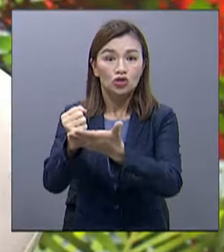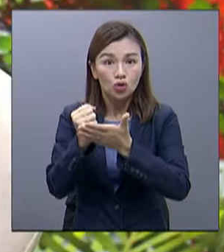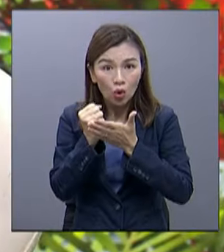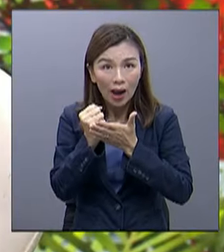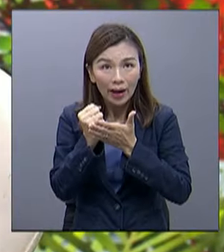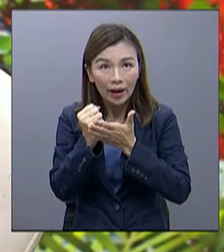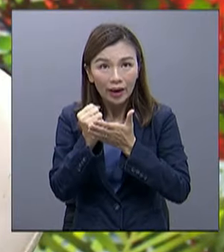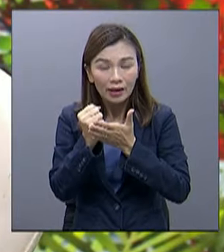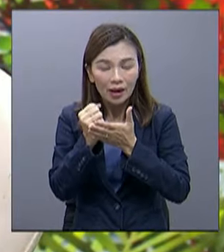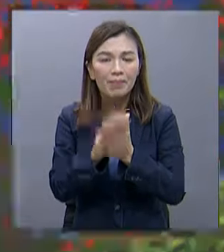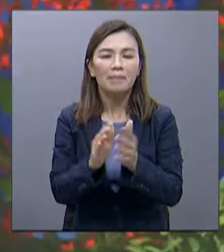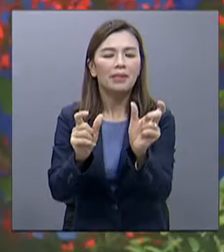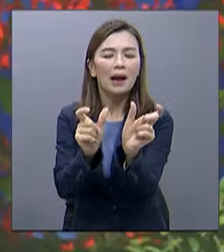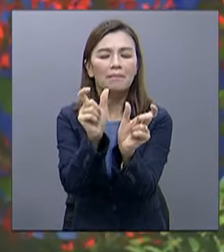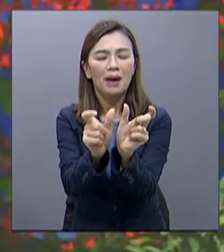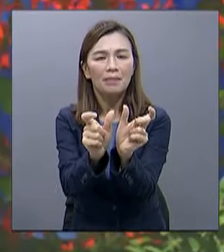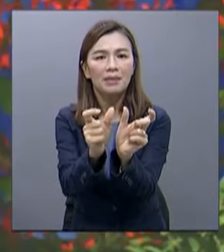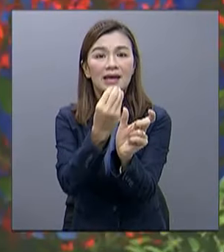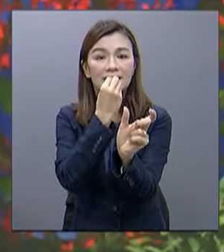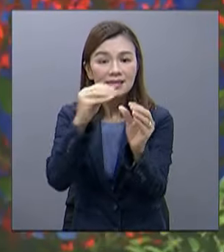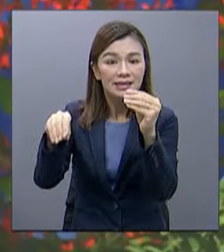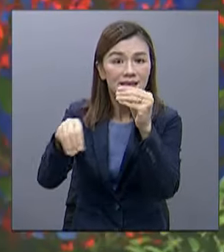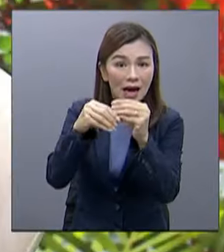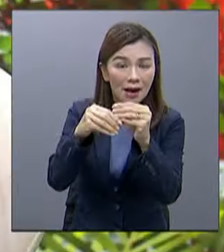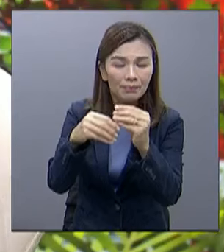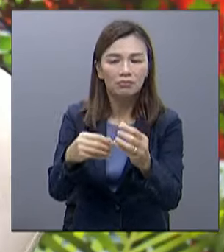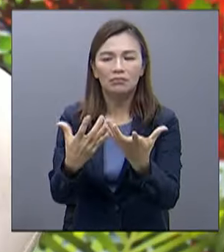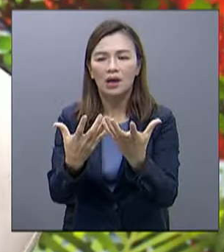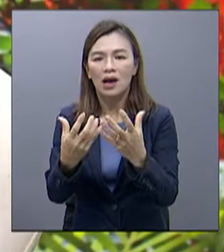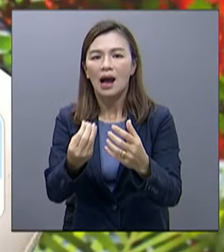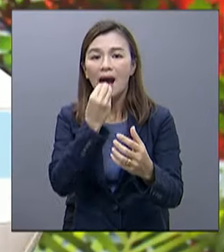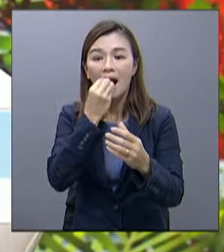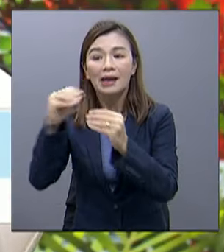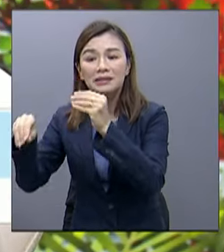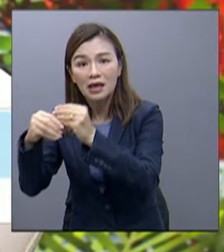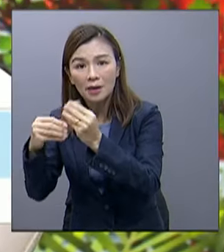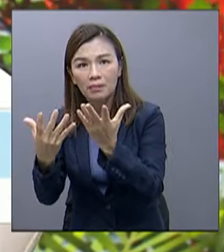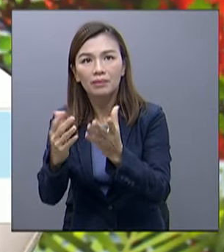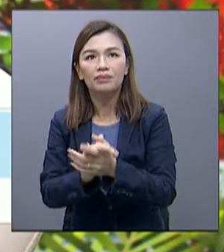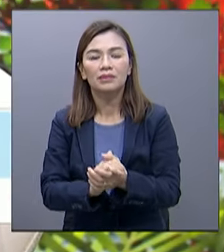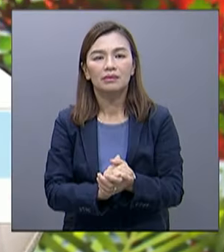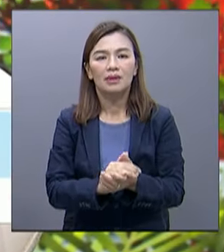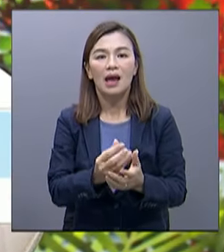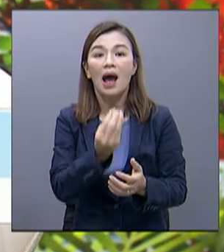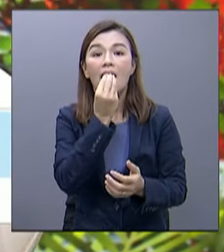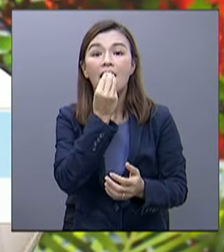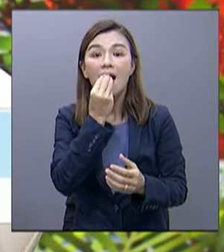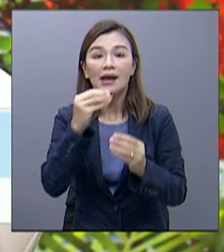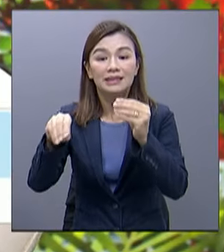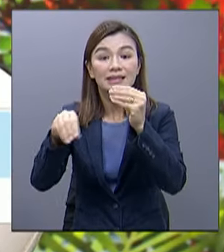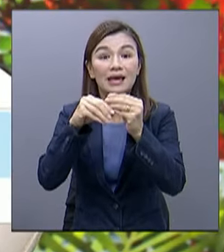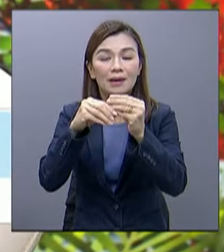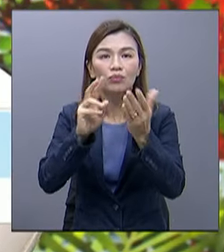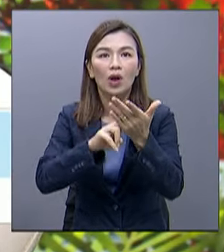อยู่แต่เขียนสลับวางสลับกันมันต่างกันยังไงครับคุณหมอครับใชครับครับต่างกันนะครับอาหารเสริมเนี่ยสำหรับคนที่กิน